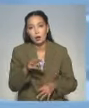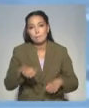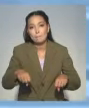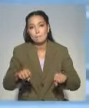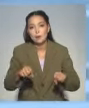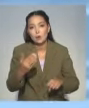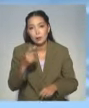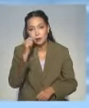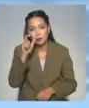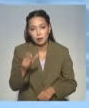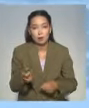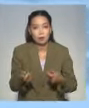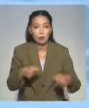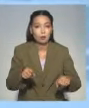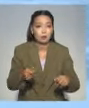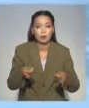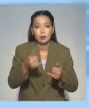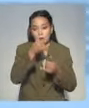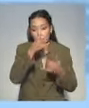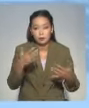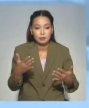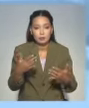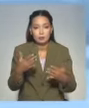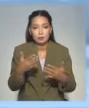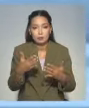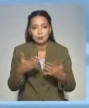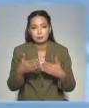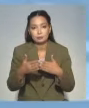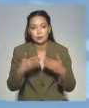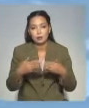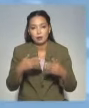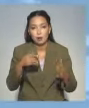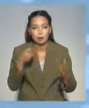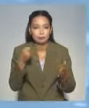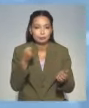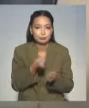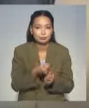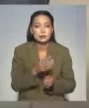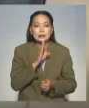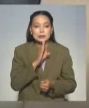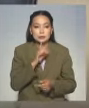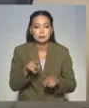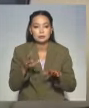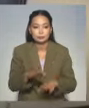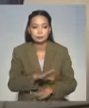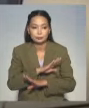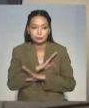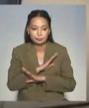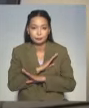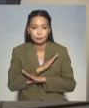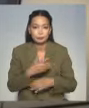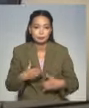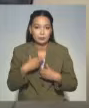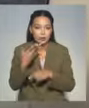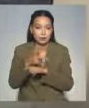ер адам рөлді басқара алмай ғимараттың қақпасына соғылды. Салдарынан қасындағы қызы көз жұмды. Жантүршігерлік жол көлік оқиғасының